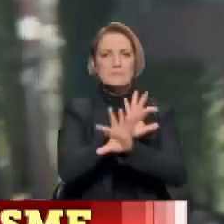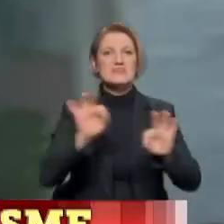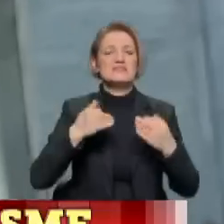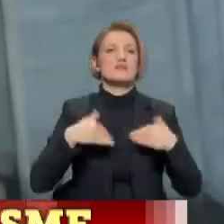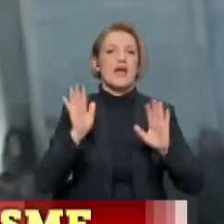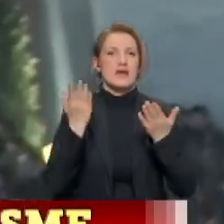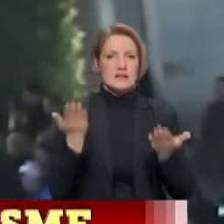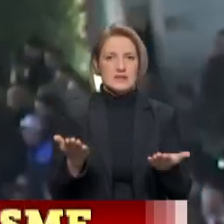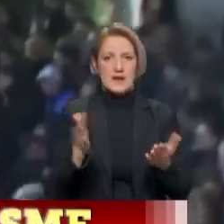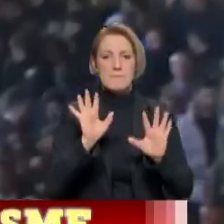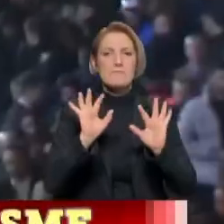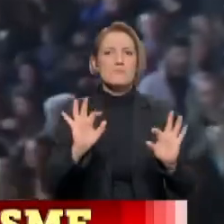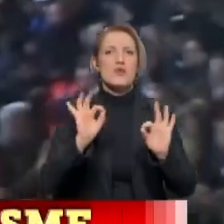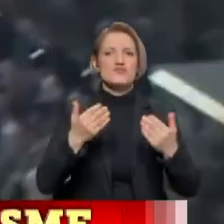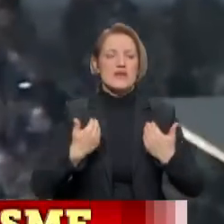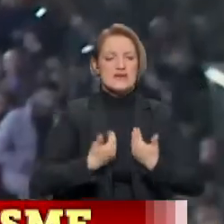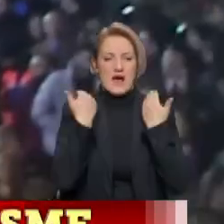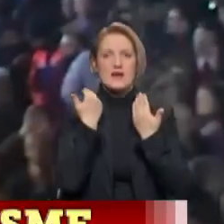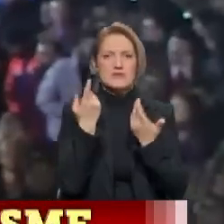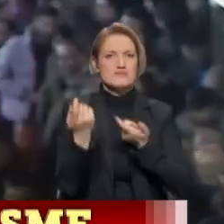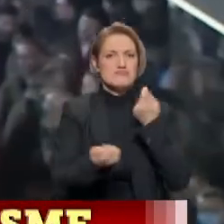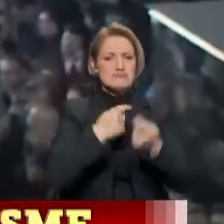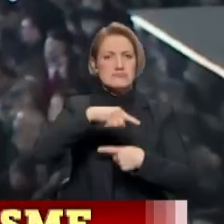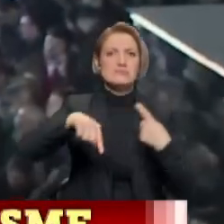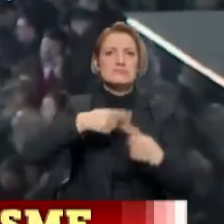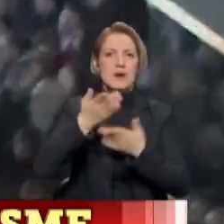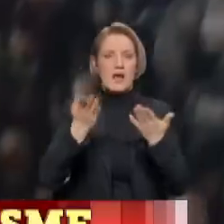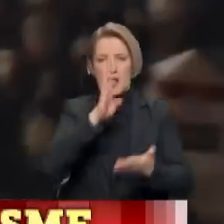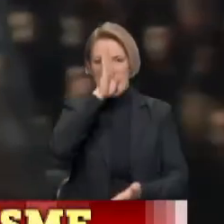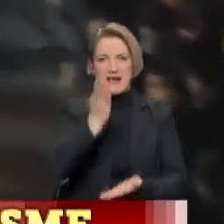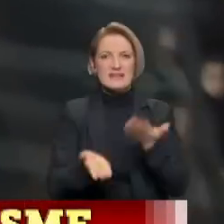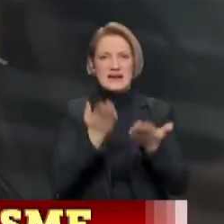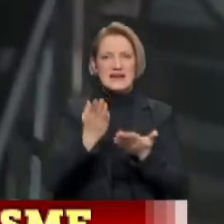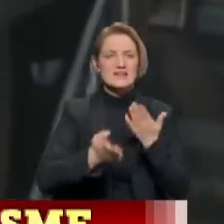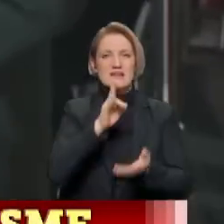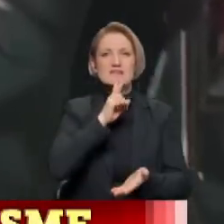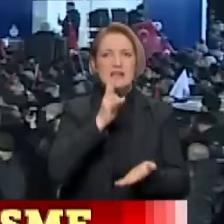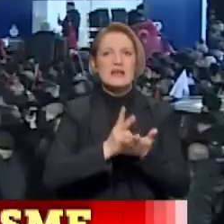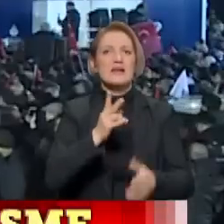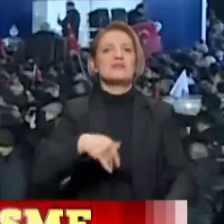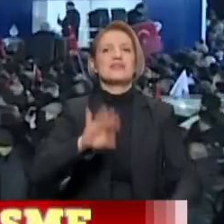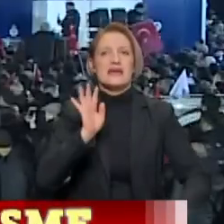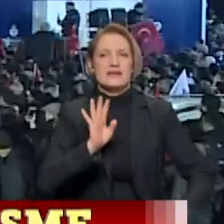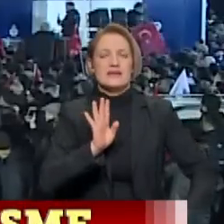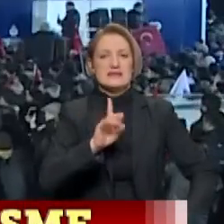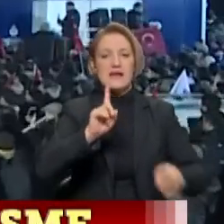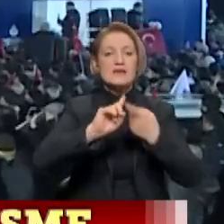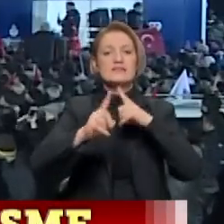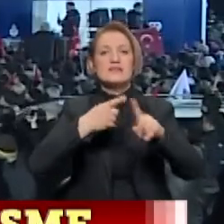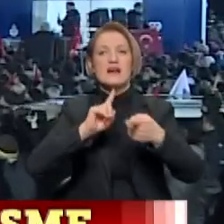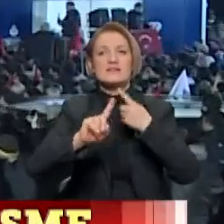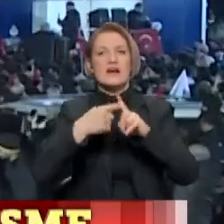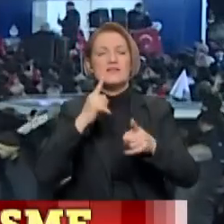değil. Böylece yargının işleyişine adalet ilkelerinin değil,